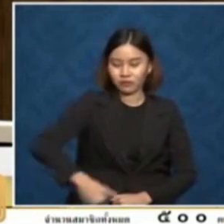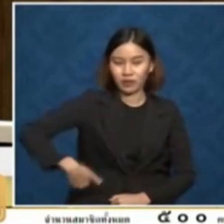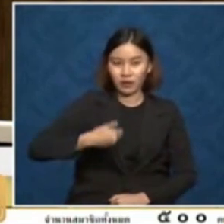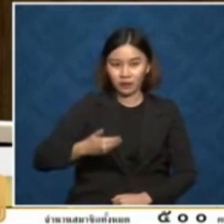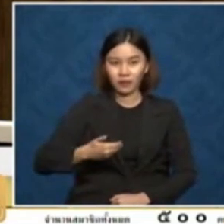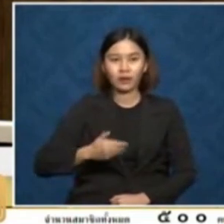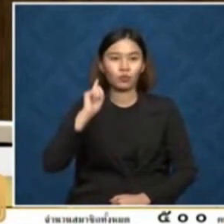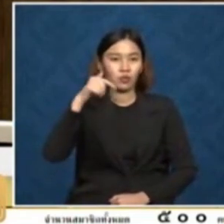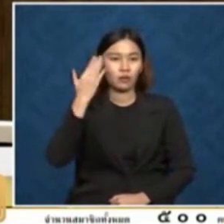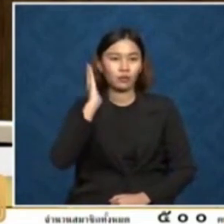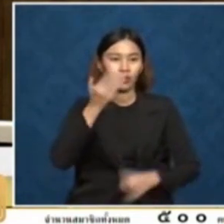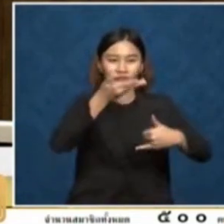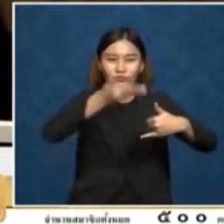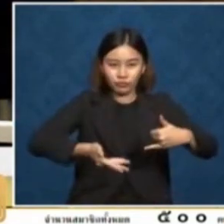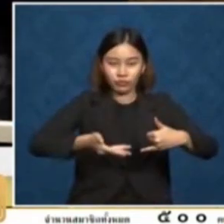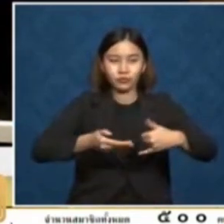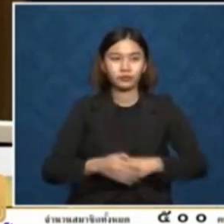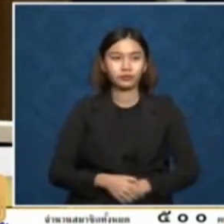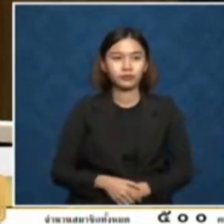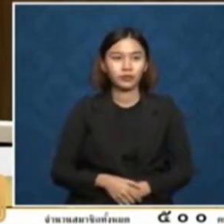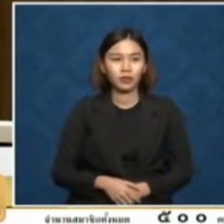างกายและเพศทางกายภาพค่ะ